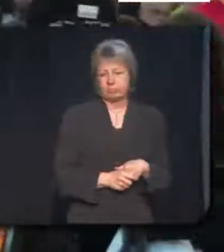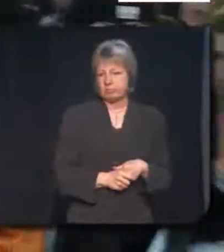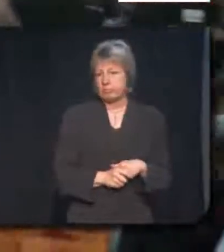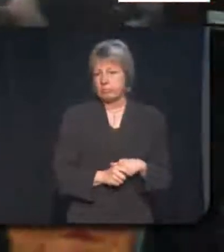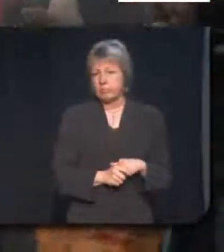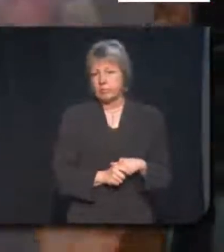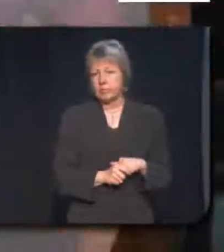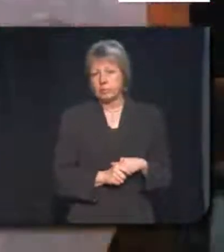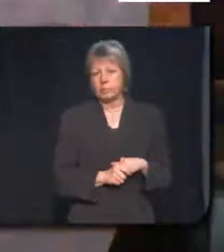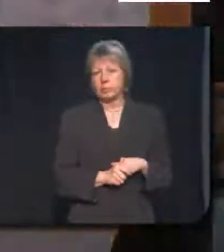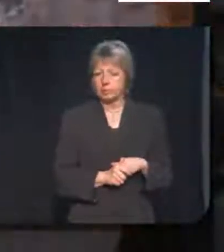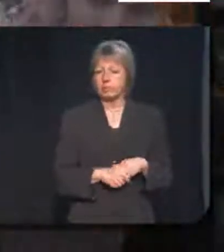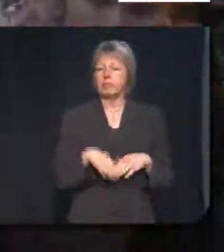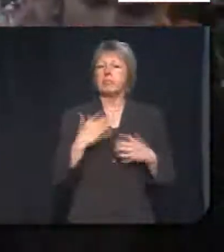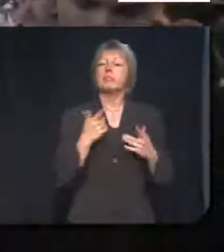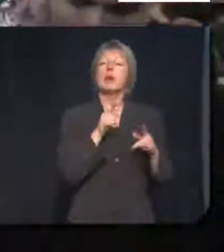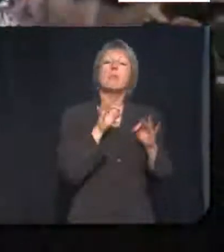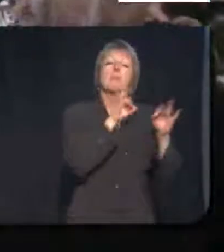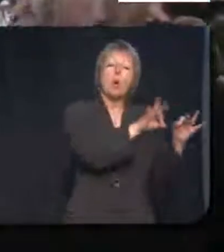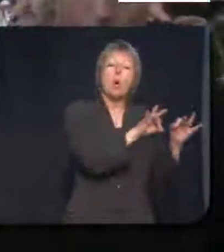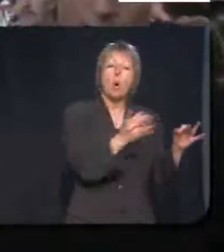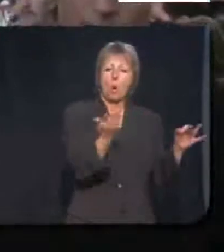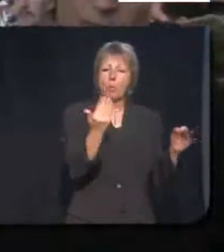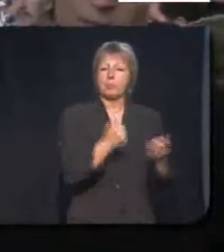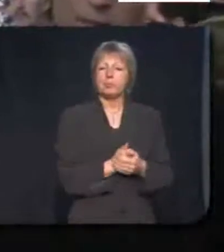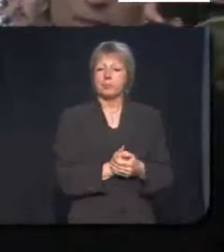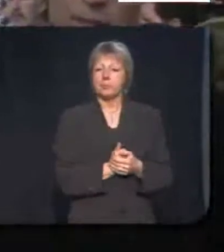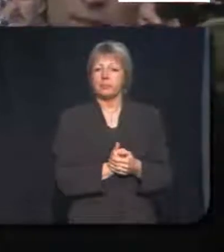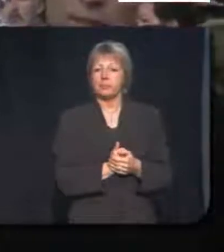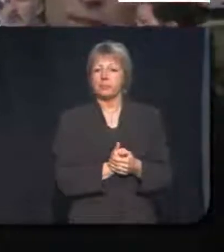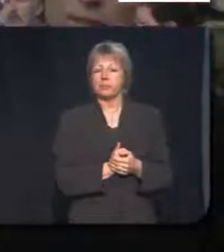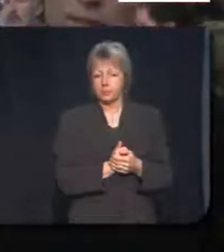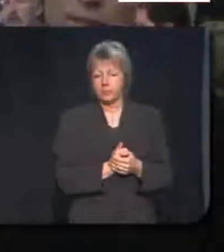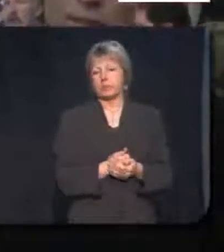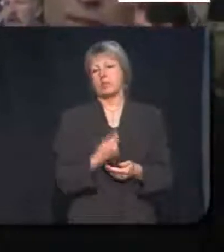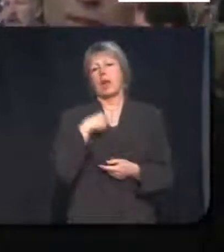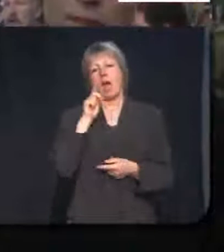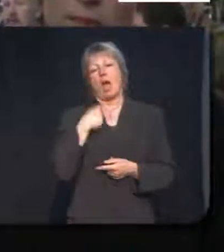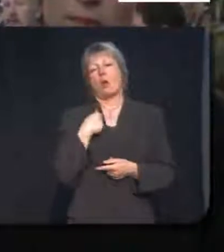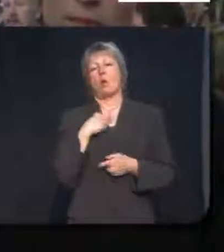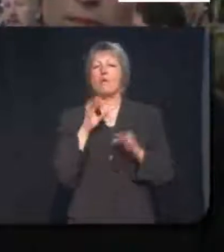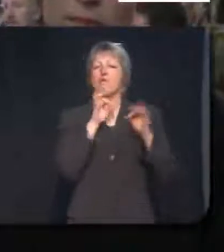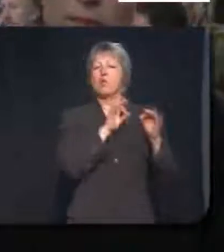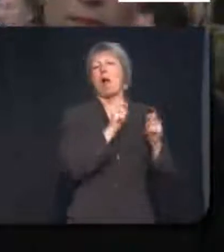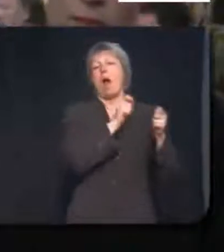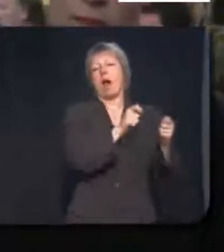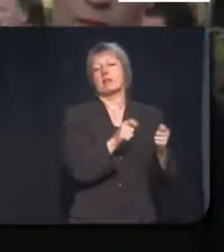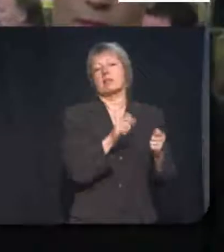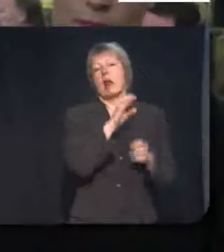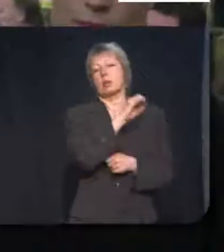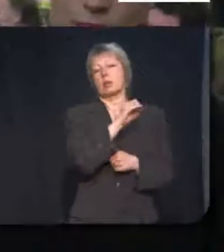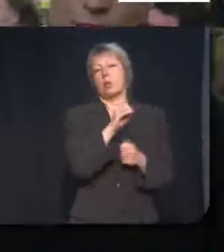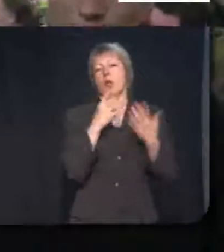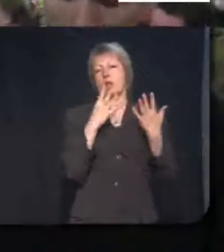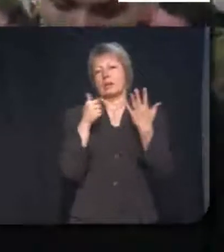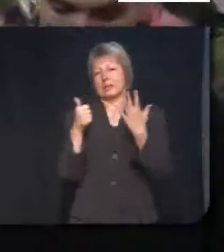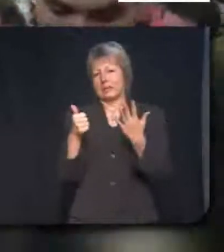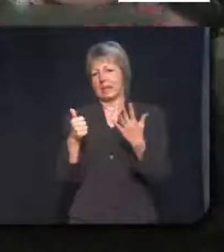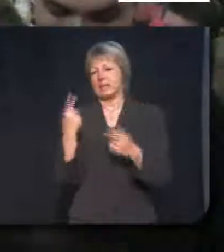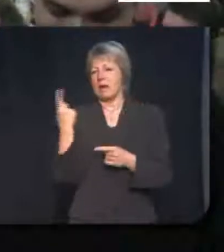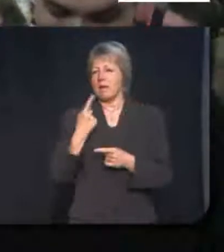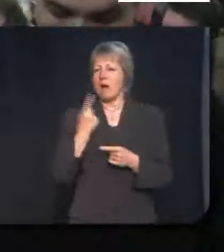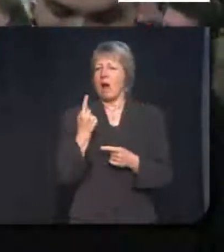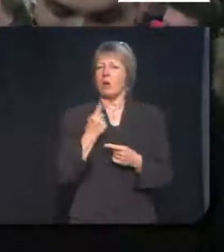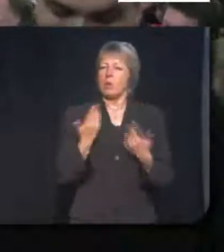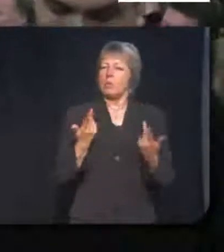und eine pro rede ja ich möchte mich auch für den Antrag 96 aussprechen weil es gibt nun mal das Recht